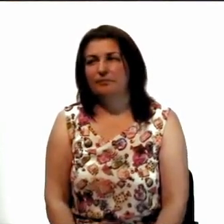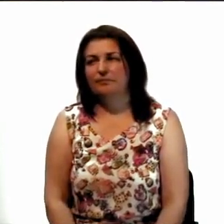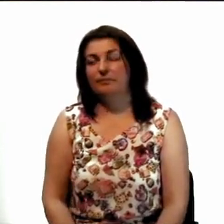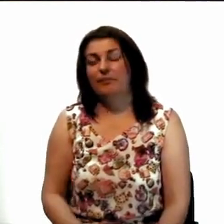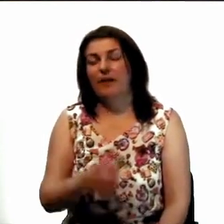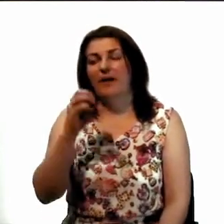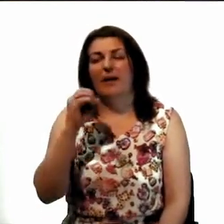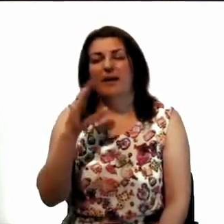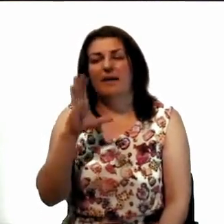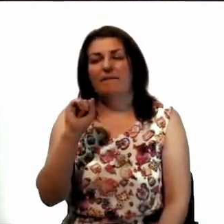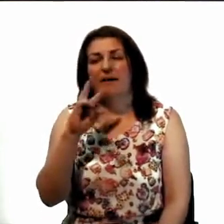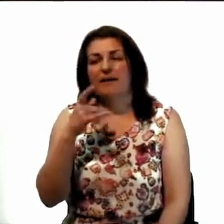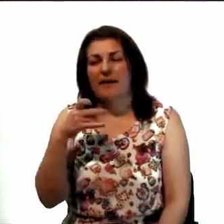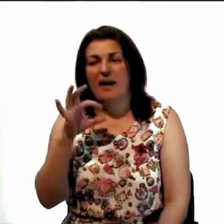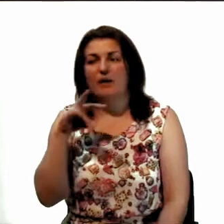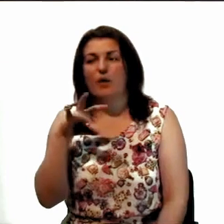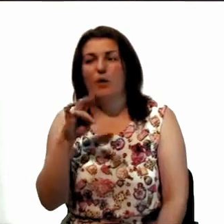Евангелие от Луки, 15 глава.